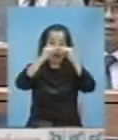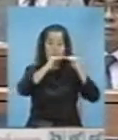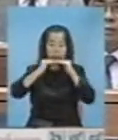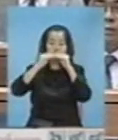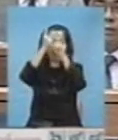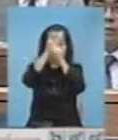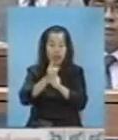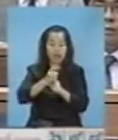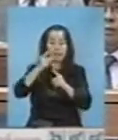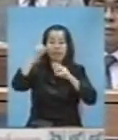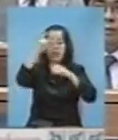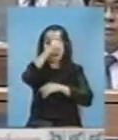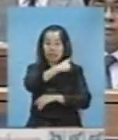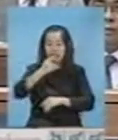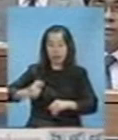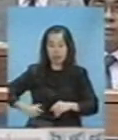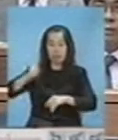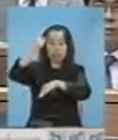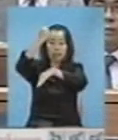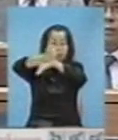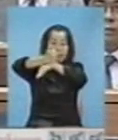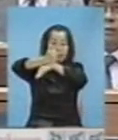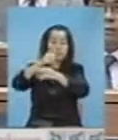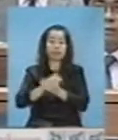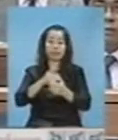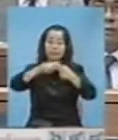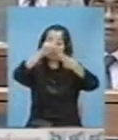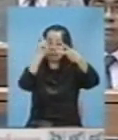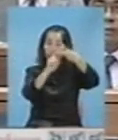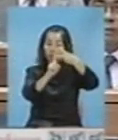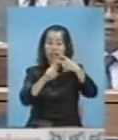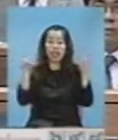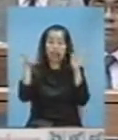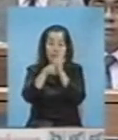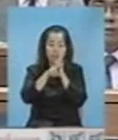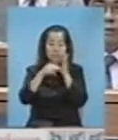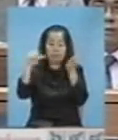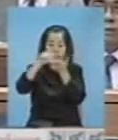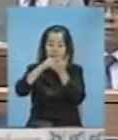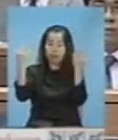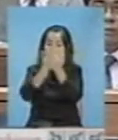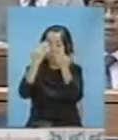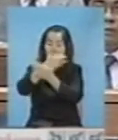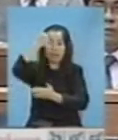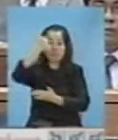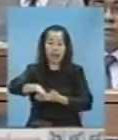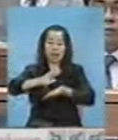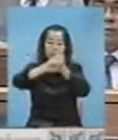ยอันมีพระมหากษัตริย์ทรงเป็นประมุขกับข้อสองห้ามเปลี่ยนแปลงรูปของรัฐ